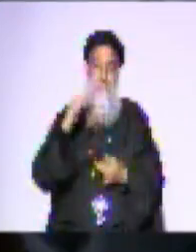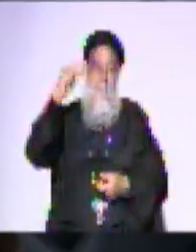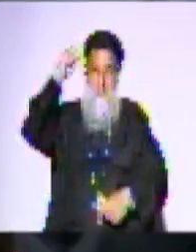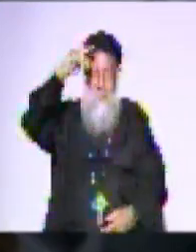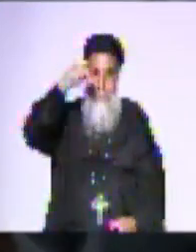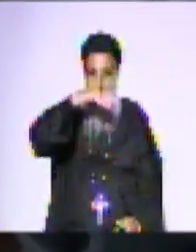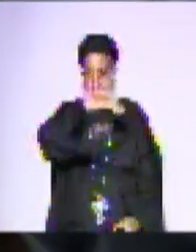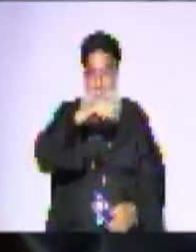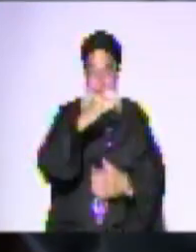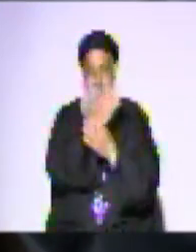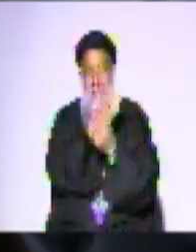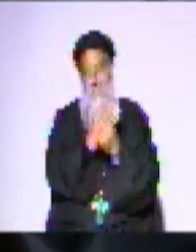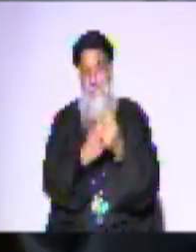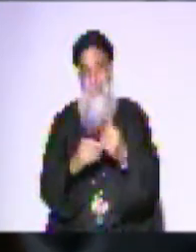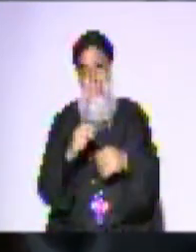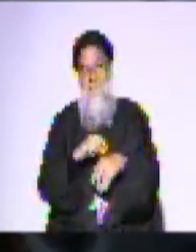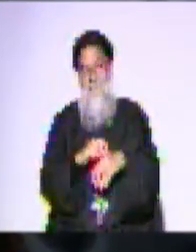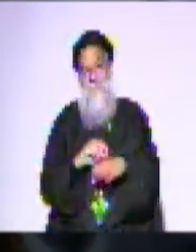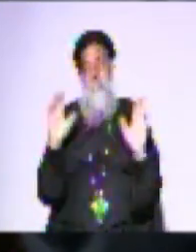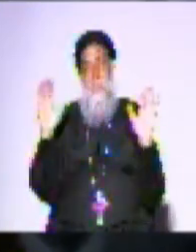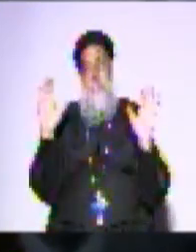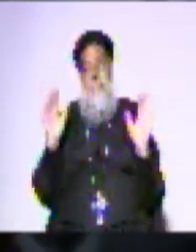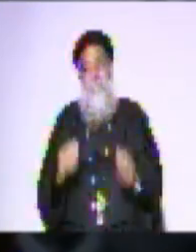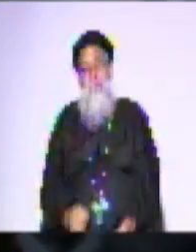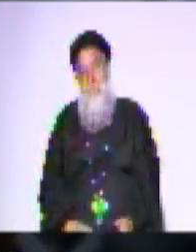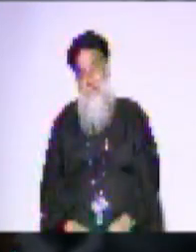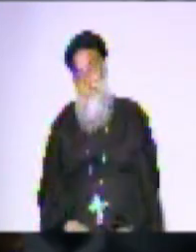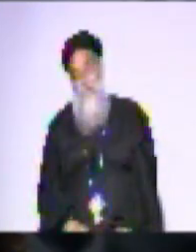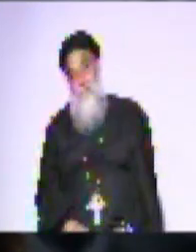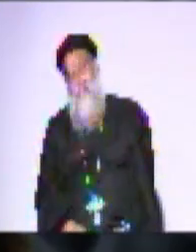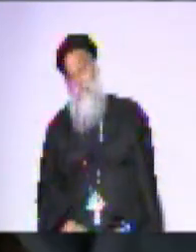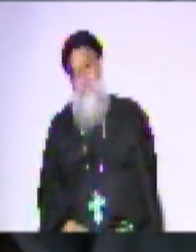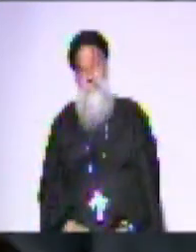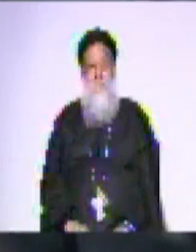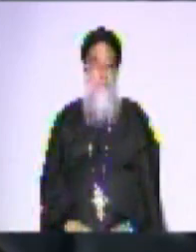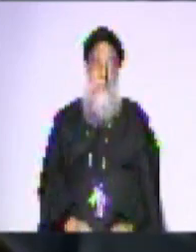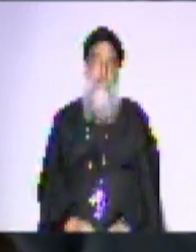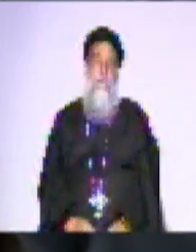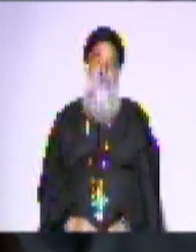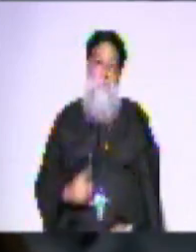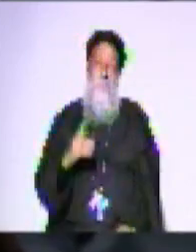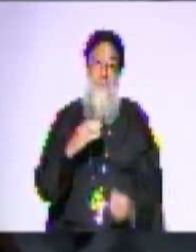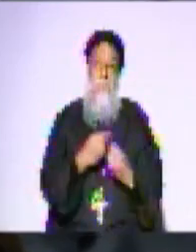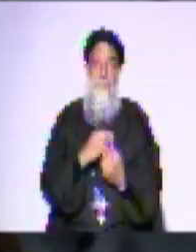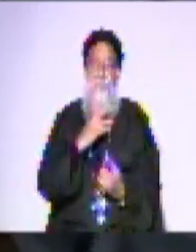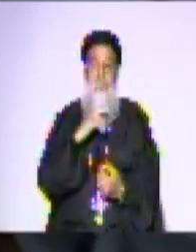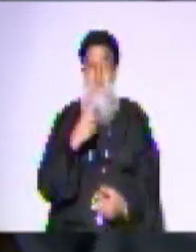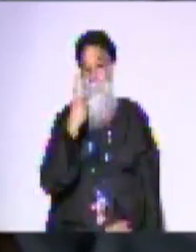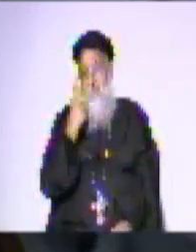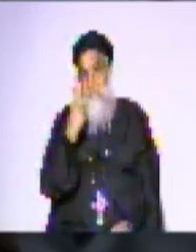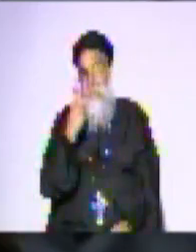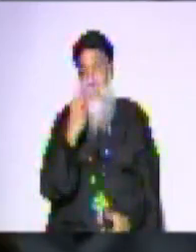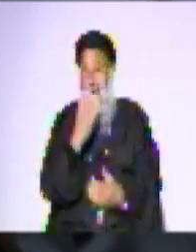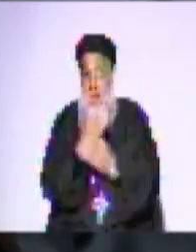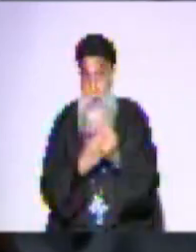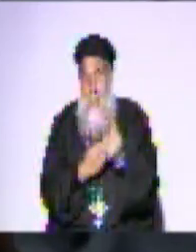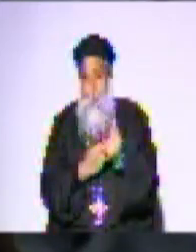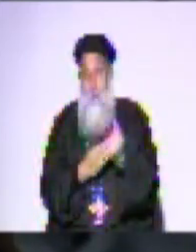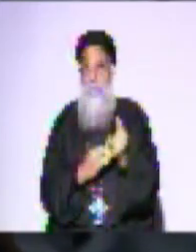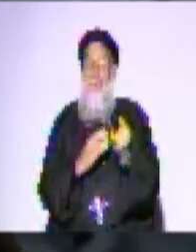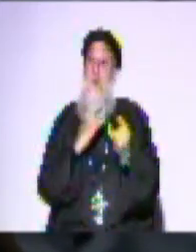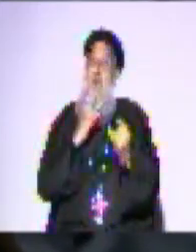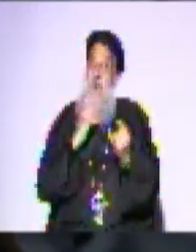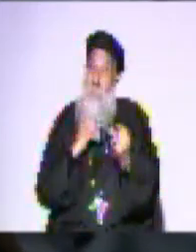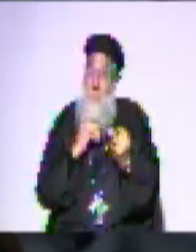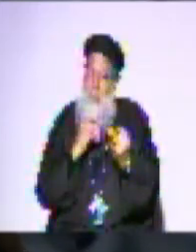هنا كابن إنسان. بالزبط. كابن الإنسان. بالظبط. وقال يعني أنا والآب واحد. من رآني فقد رأى الآب.